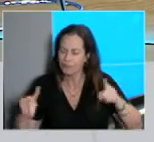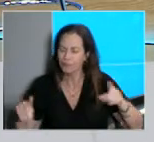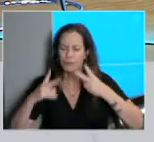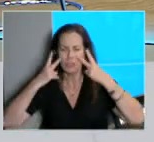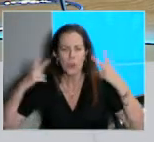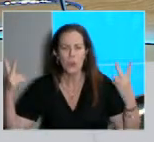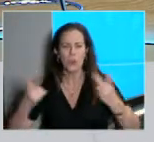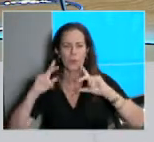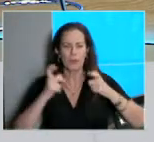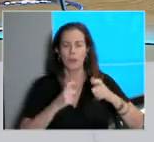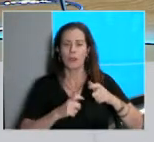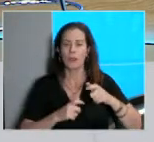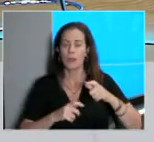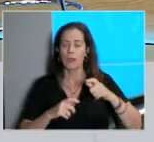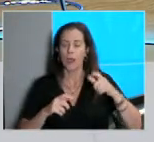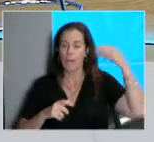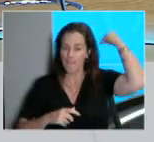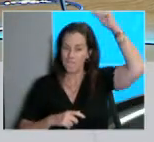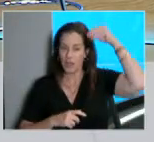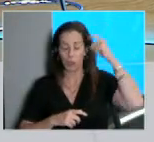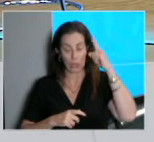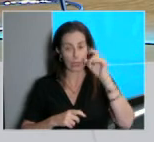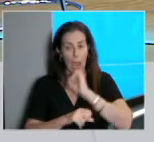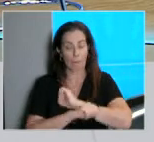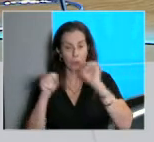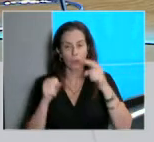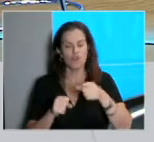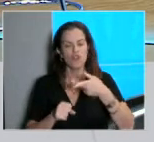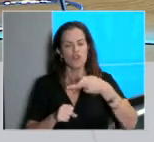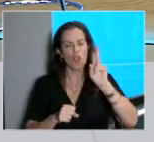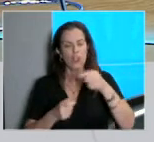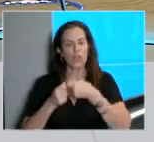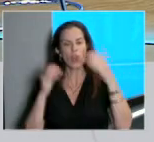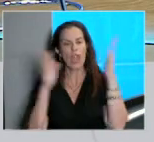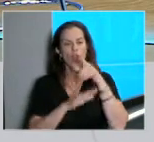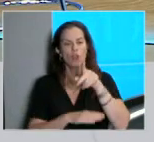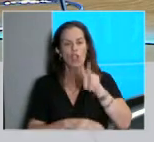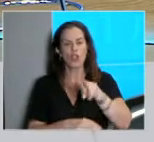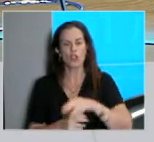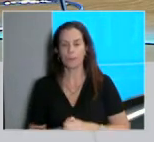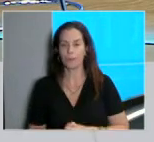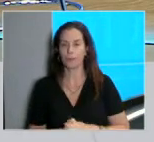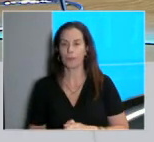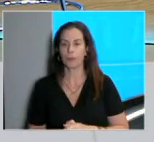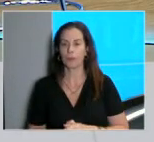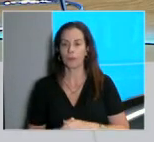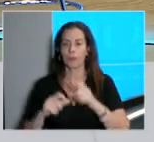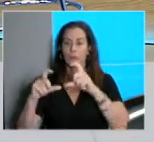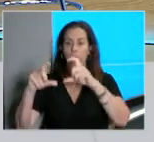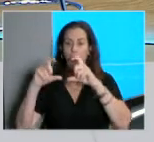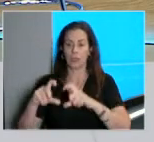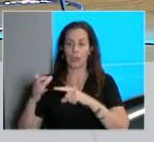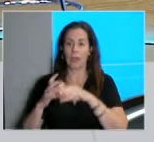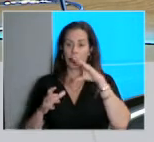ומבצעים מעצרים. ברשות הפלסטינים חוששים שהפיגוע מעיד על התחזקות של ארגוני הטרור שם. מרב מיכאלי אומרת, אם פרץ